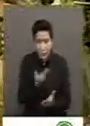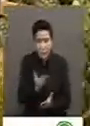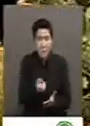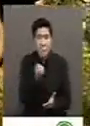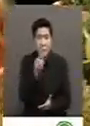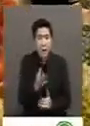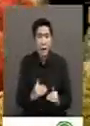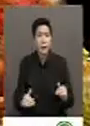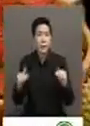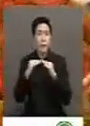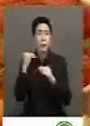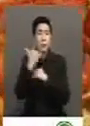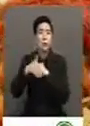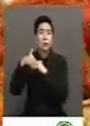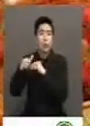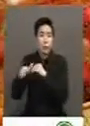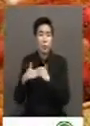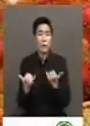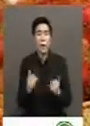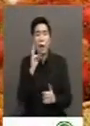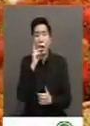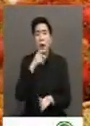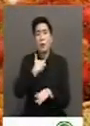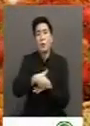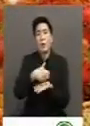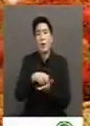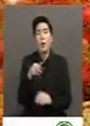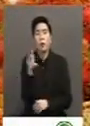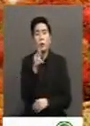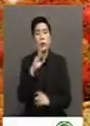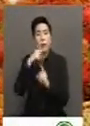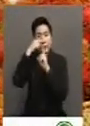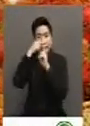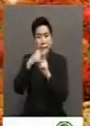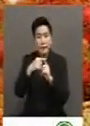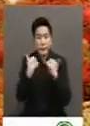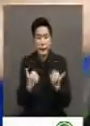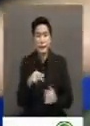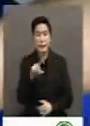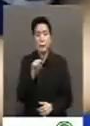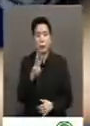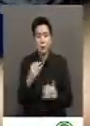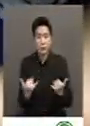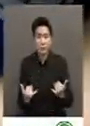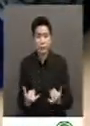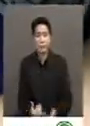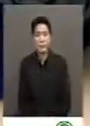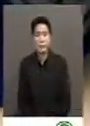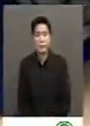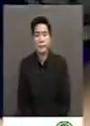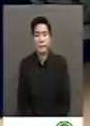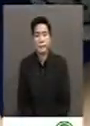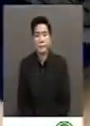ท่ากับต่างชาติกิติพงษ์เพชรเย็นถ่ายภาพสุนทรียาสร้างดำรายงาน